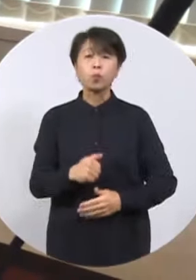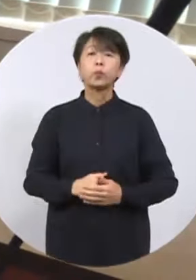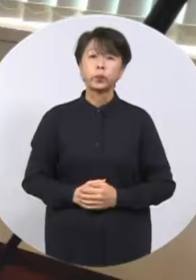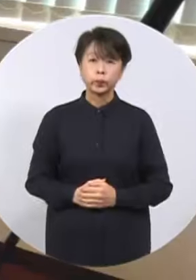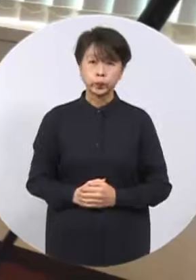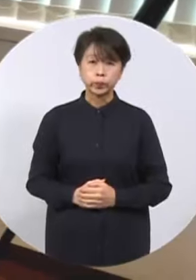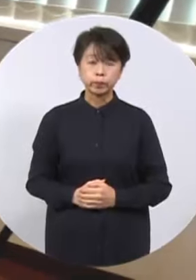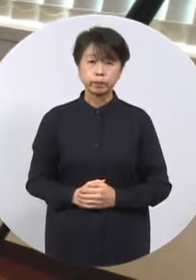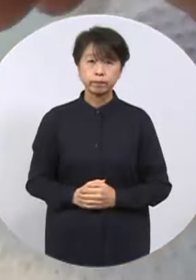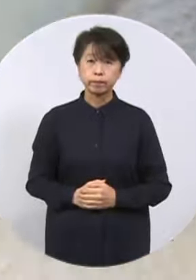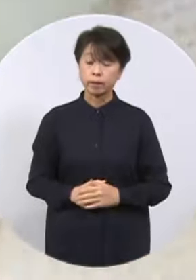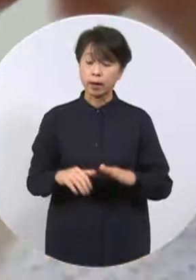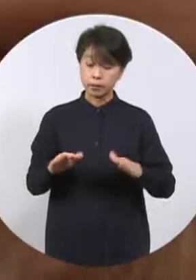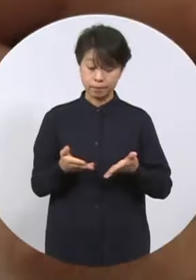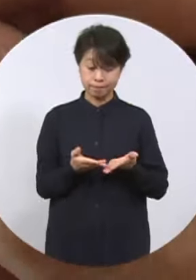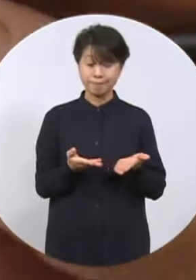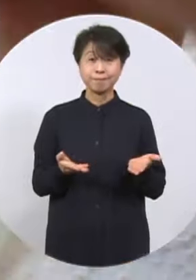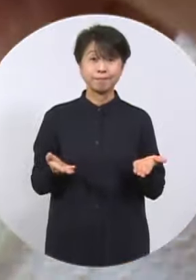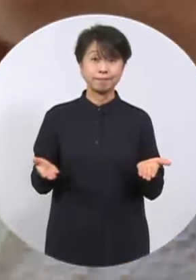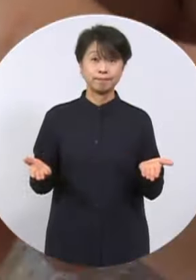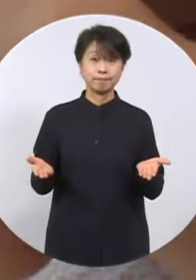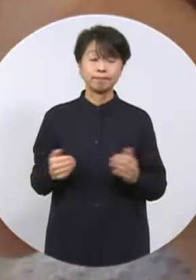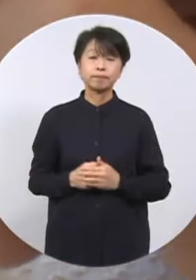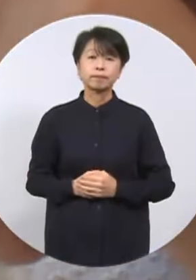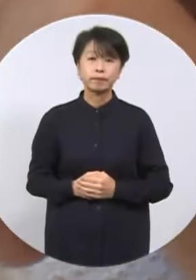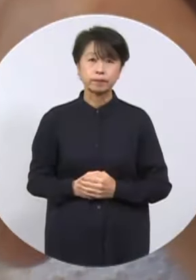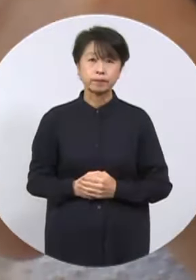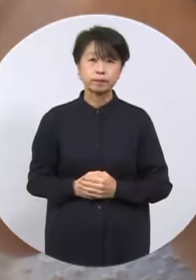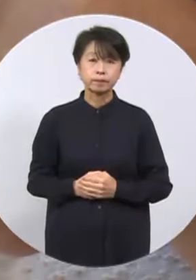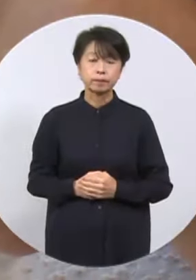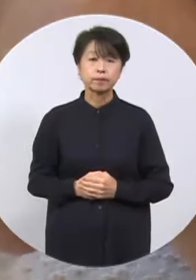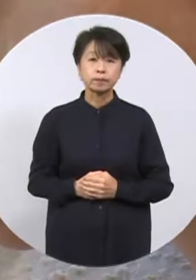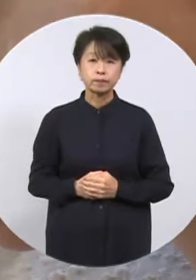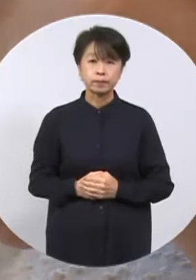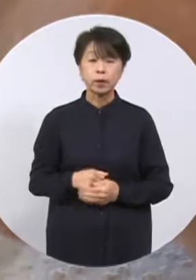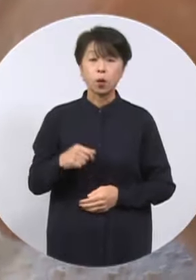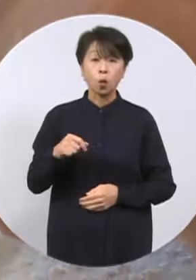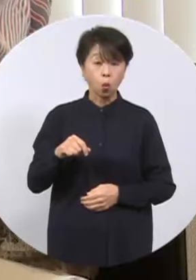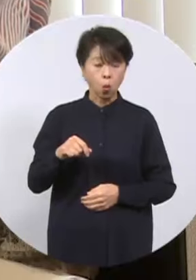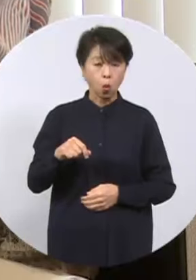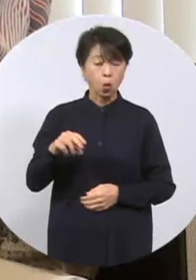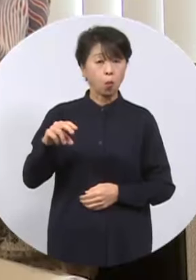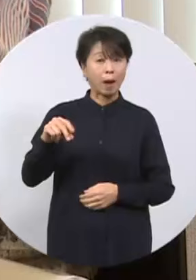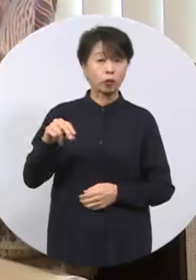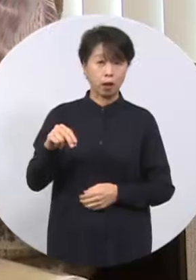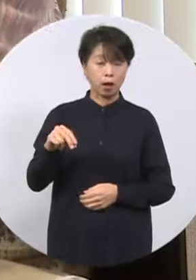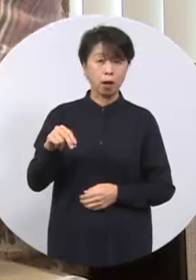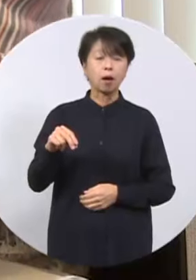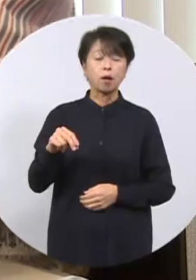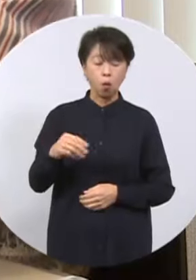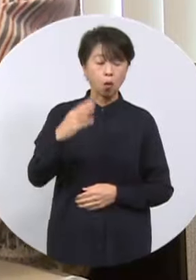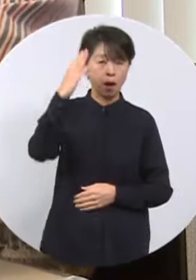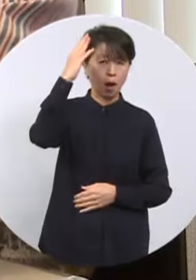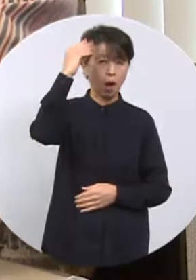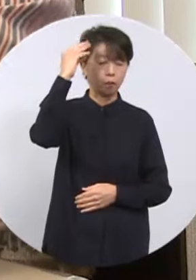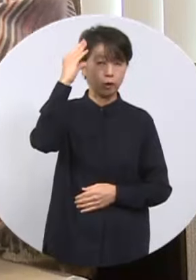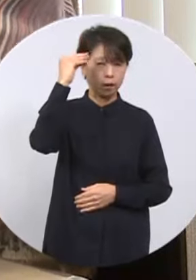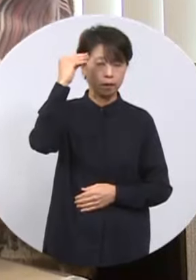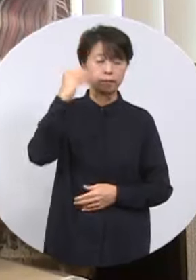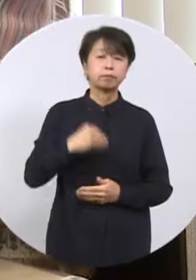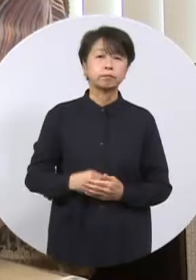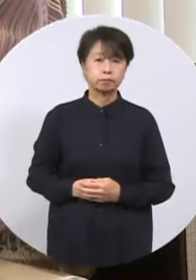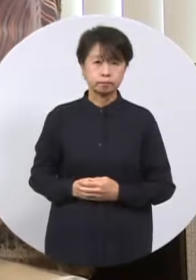はい、今ここにちょっと並べてありますけれども、 はい、 ここにある色ガラスのパウダーをこのオ